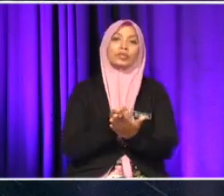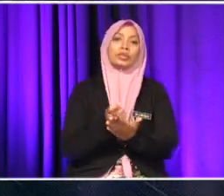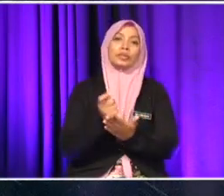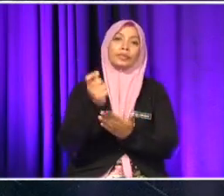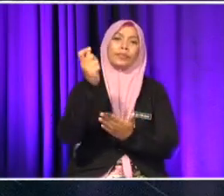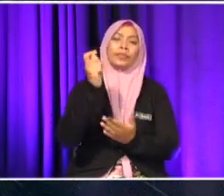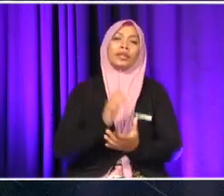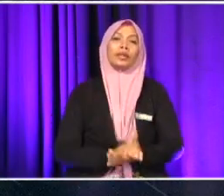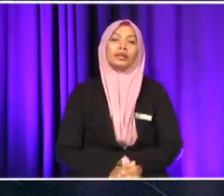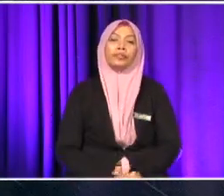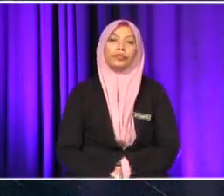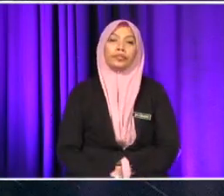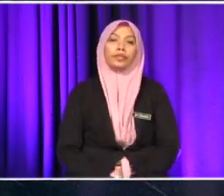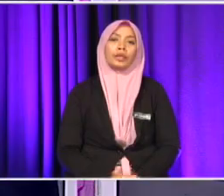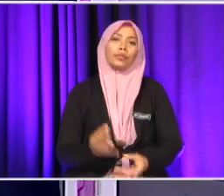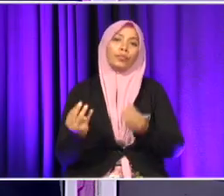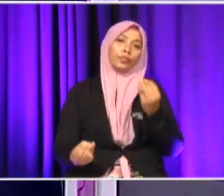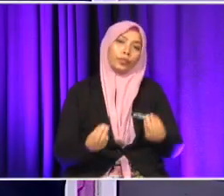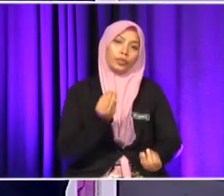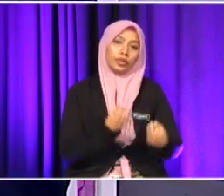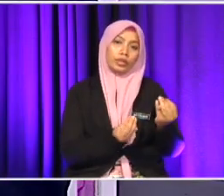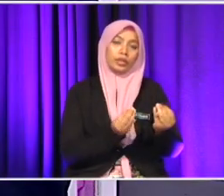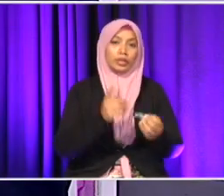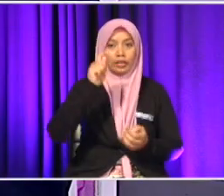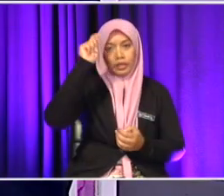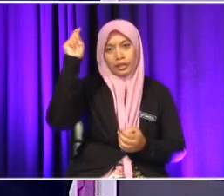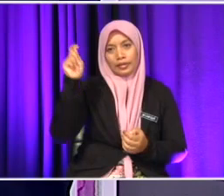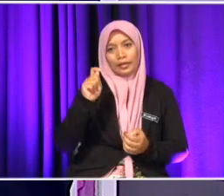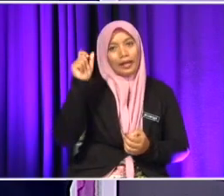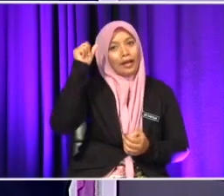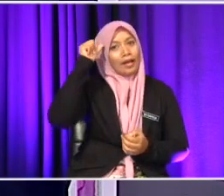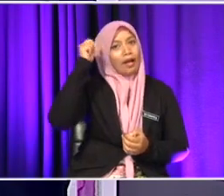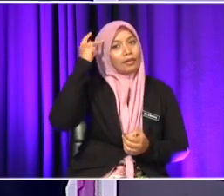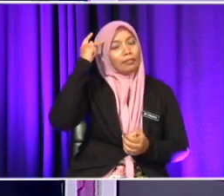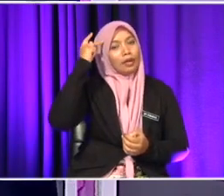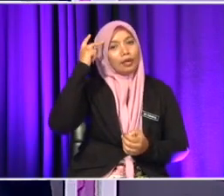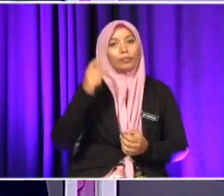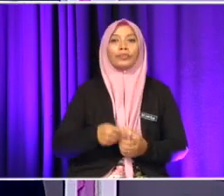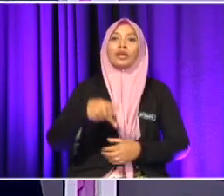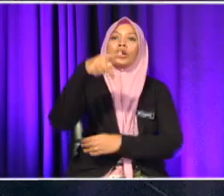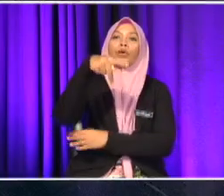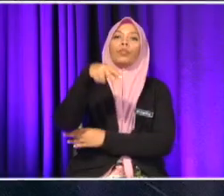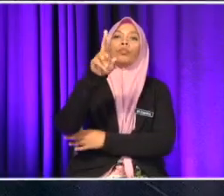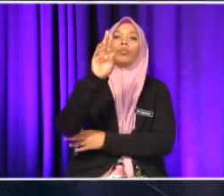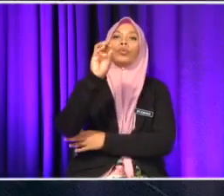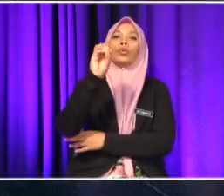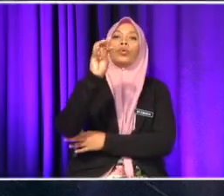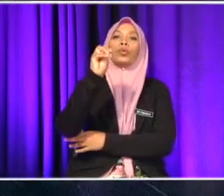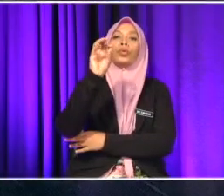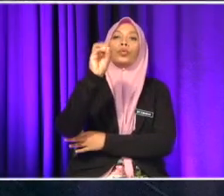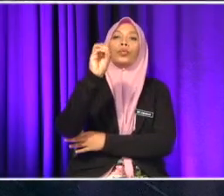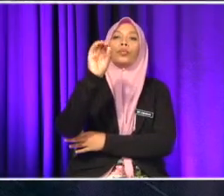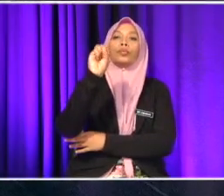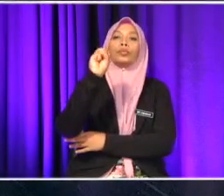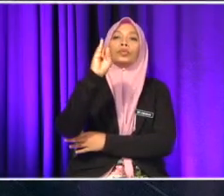seterusnya mungkin boleh tanya kemarin dilihat tentang promosi proxy oke oke Senang